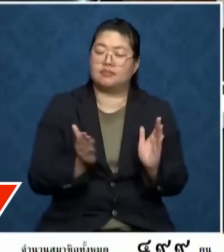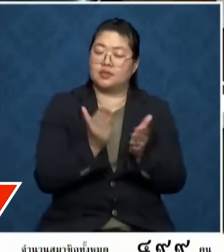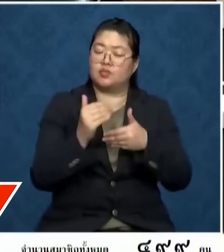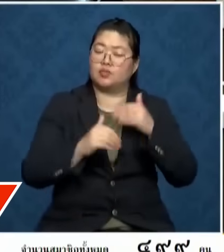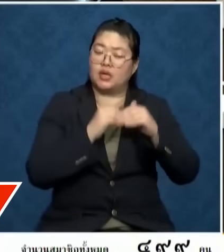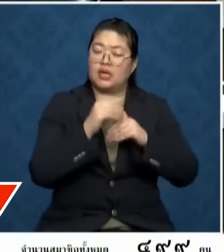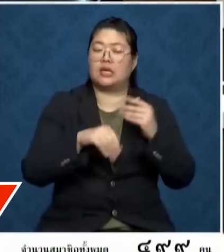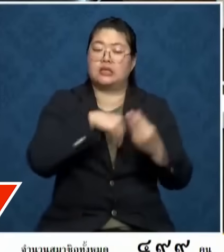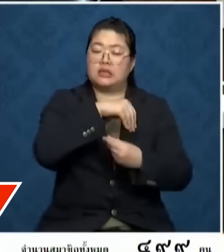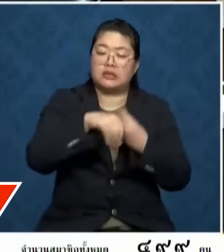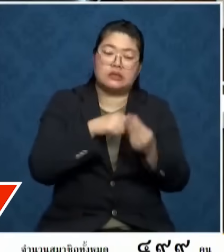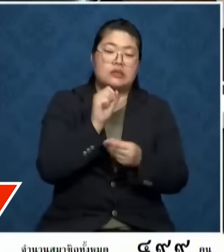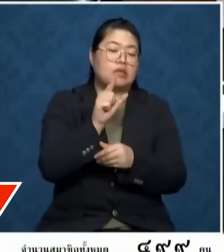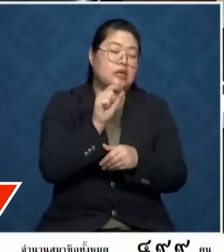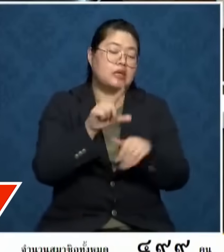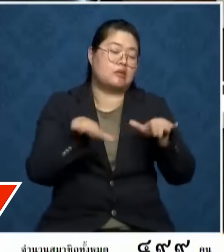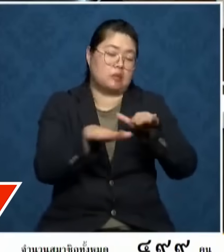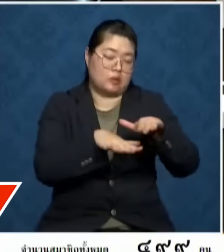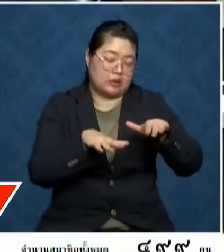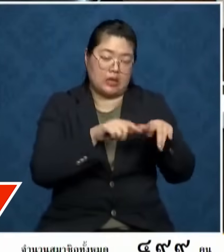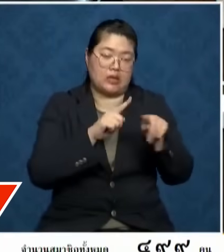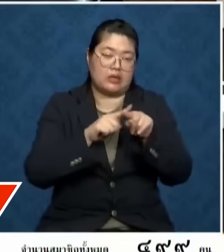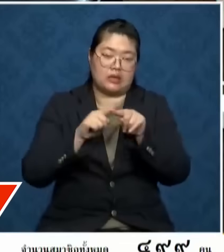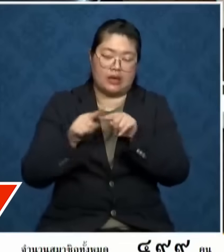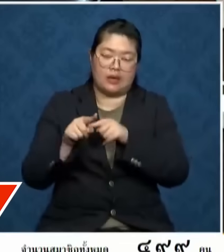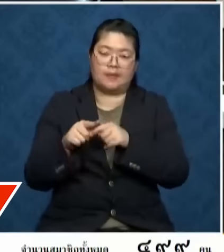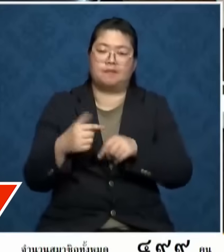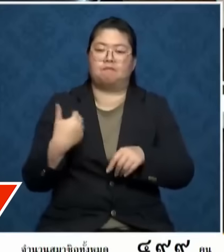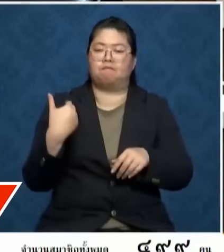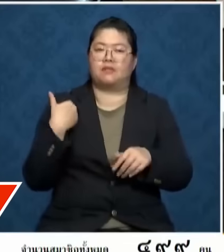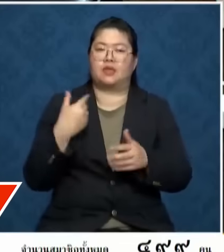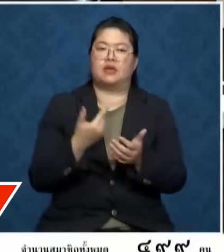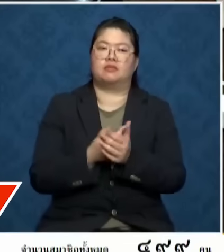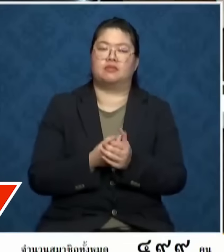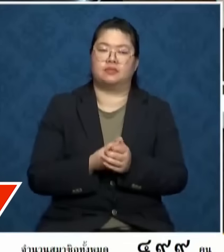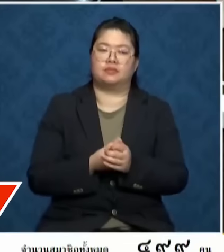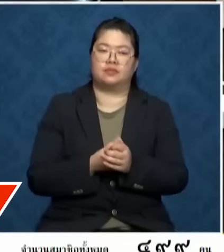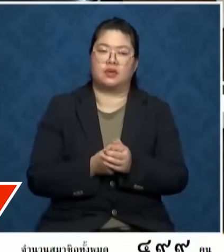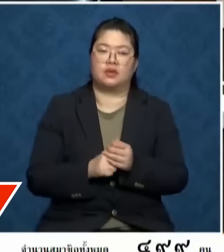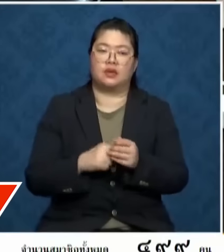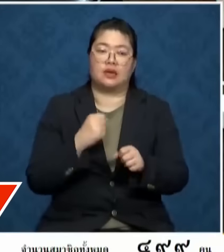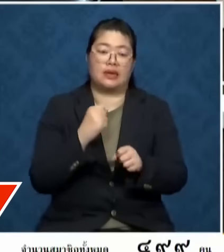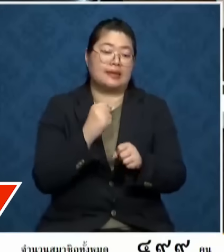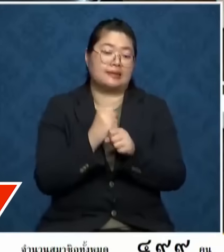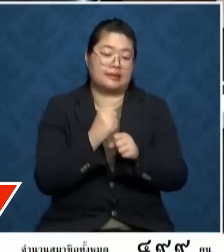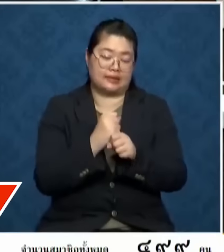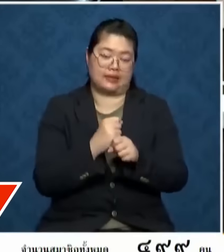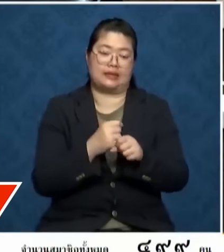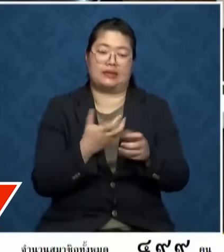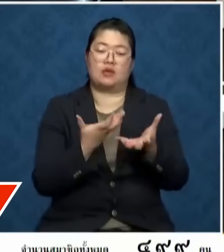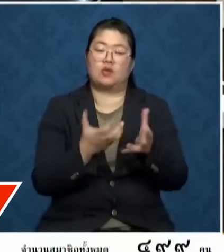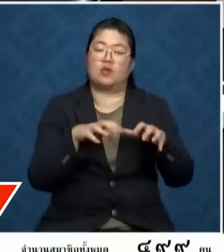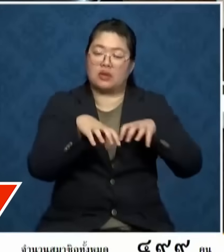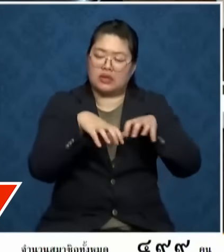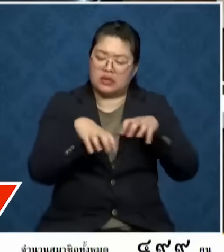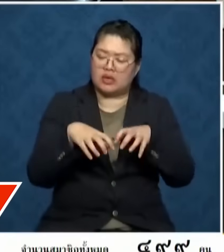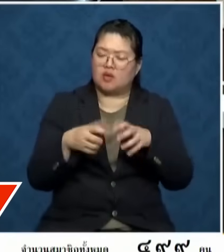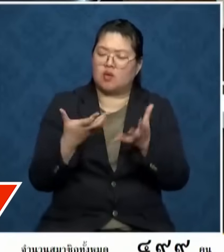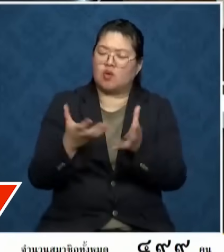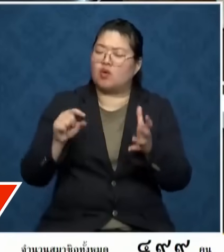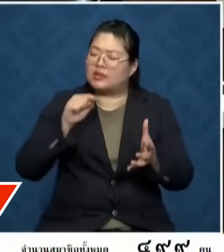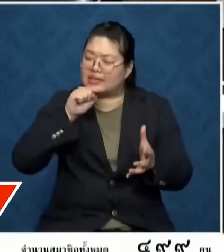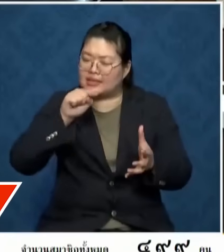รากอะไรต่างๆเนี่ยนะครับก็จะไปในเชิงวัดเค้าเรียกว่าอะไรปัจจัยการผลิตนะครับอันนี้เราก็บางอย่างก็ได้ไม่ไม่ตรง